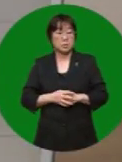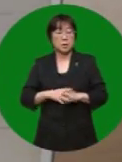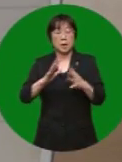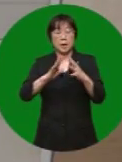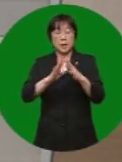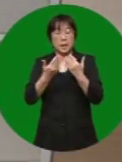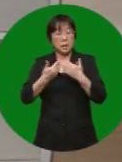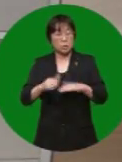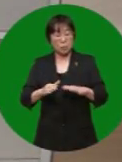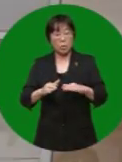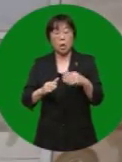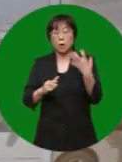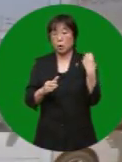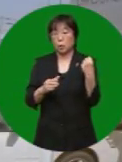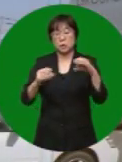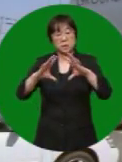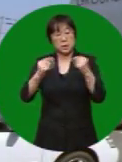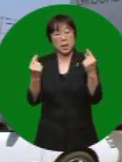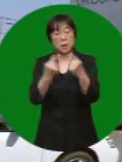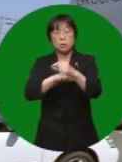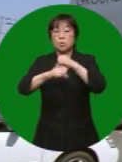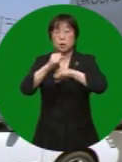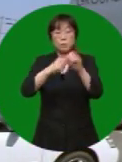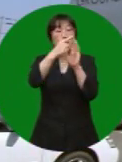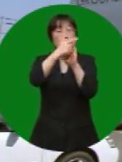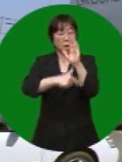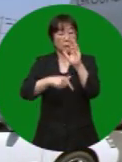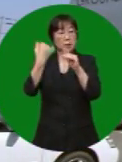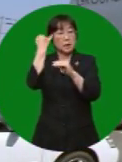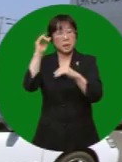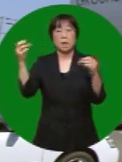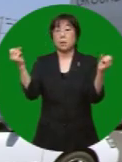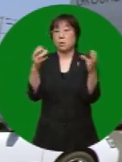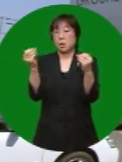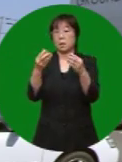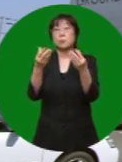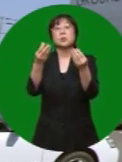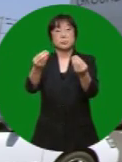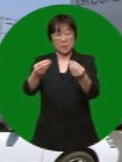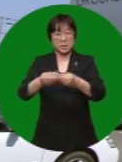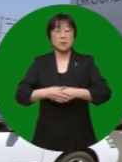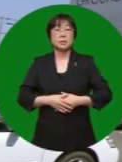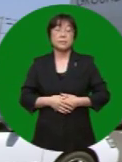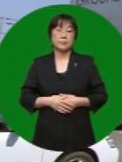土強靭化への取り組みをテーマに意見交換を行いました。